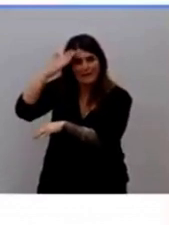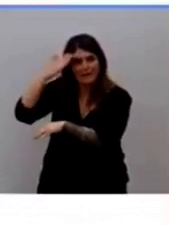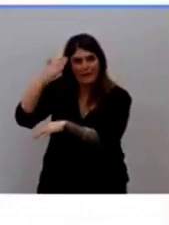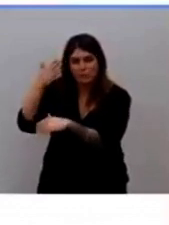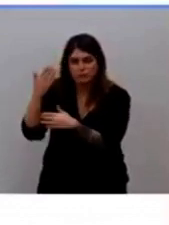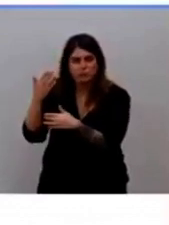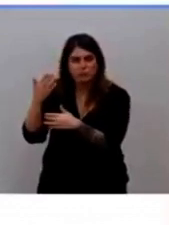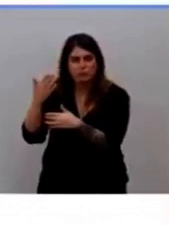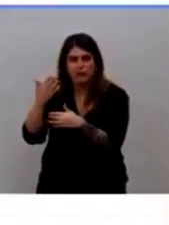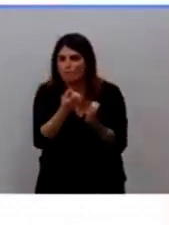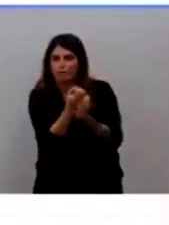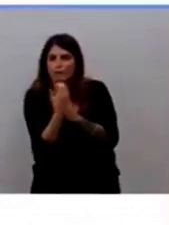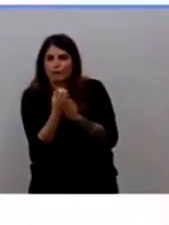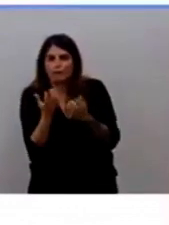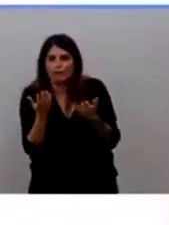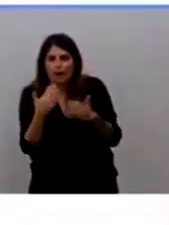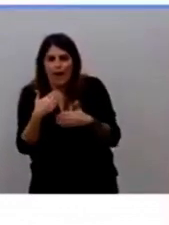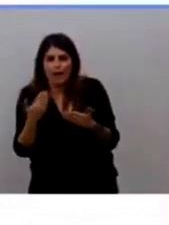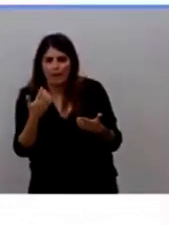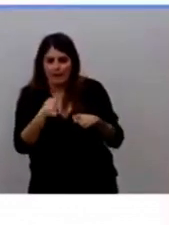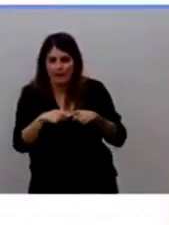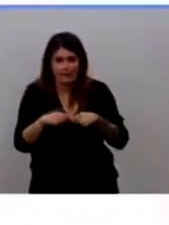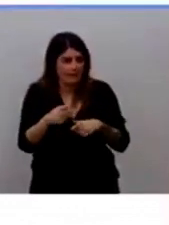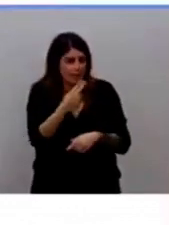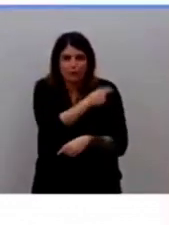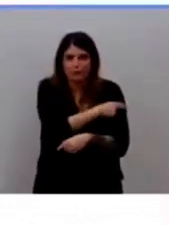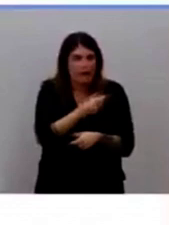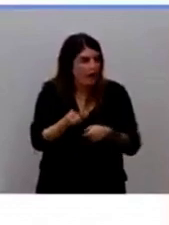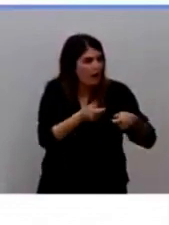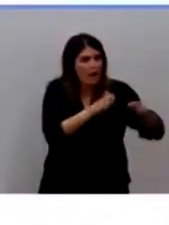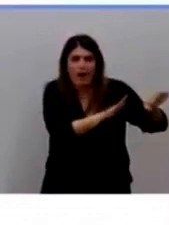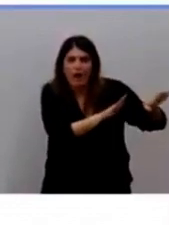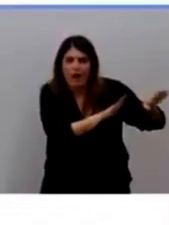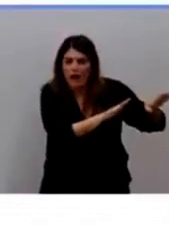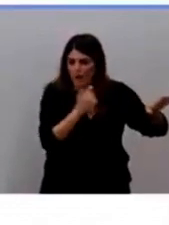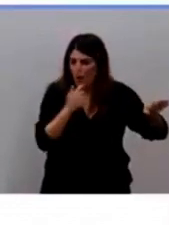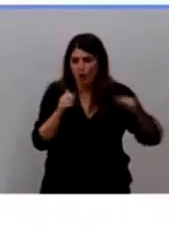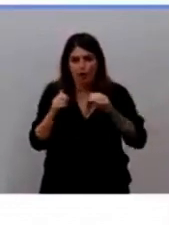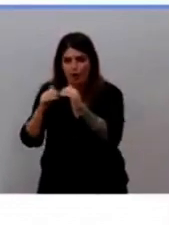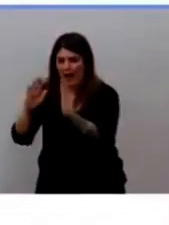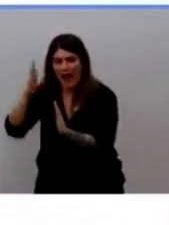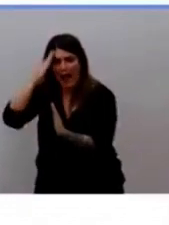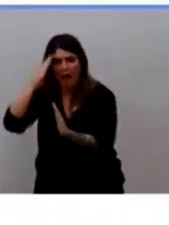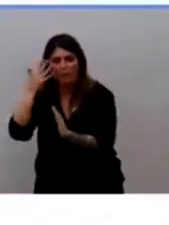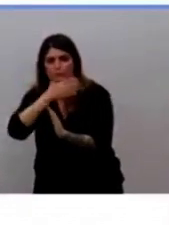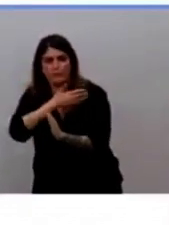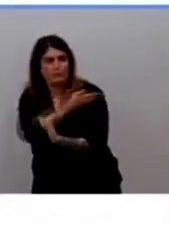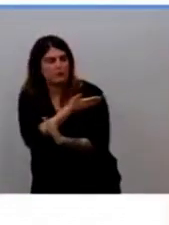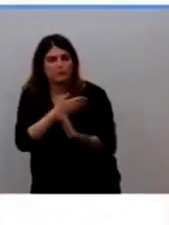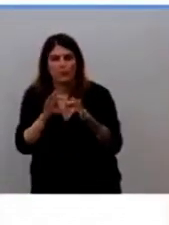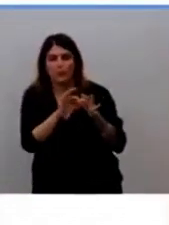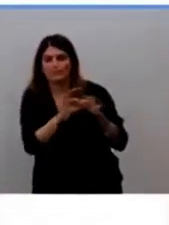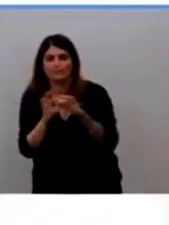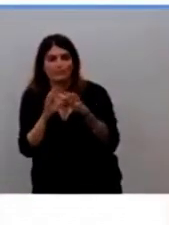en la seva estació clínica, perquè la persona acaba d'ingressar, com a màxim veurà que ha ingressat, però no veurà ni el diagnòstic ni com està evolucionant